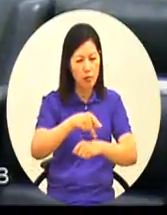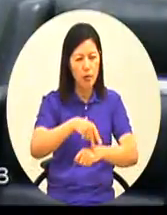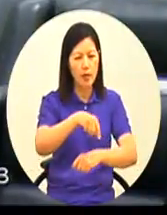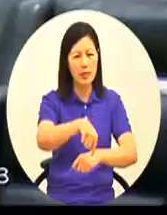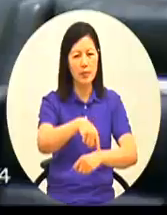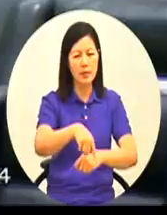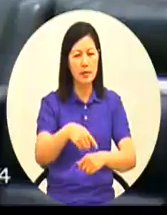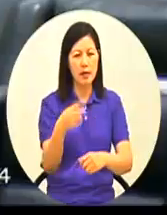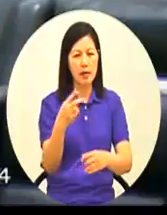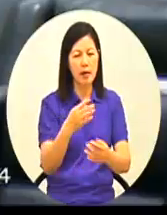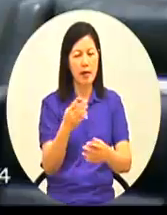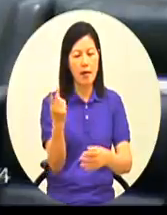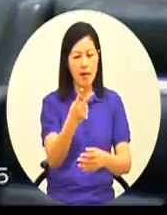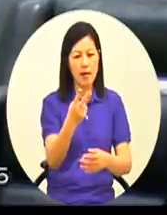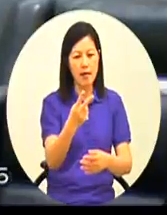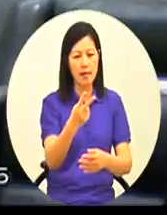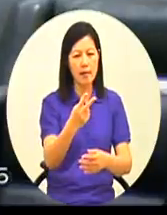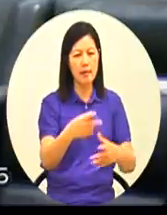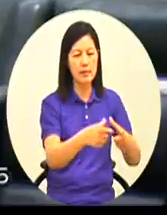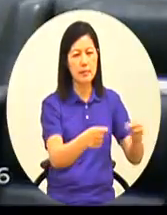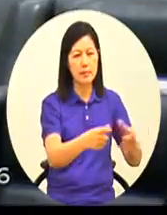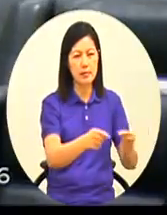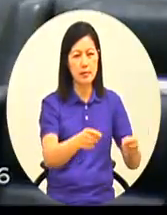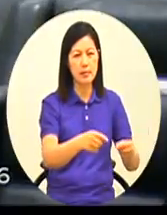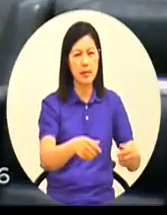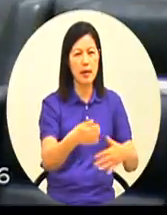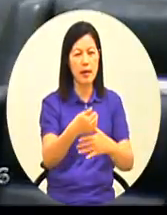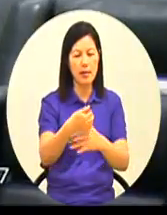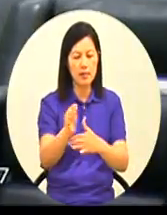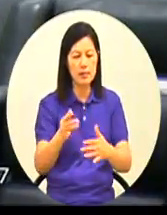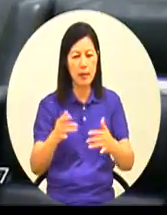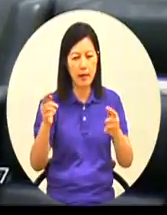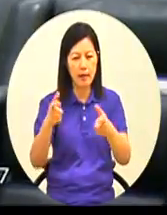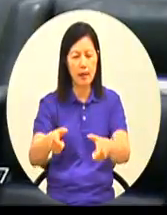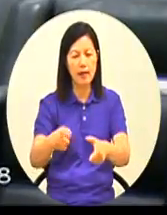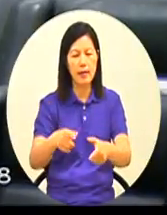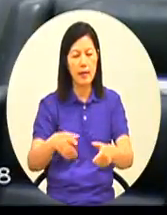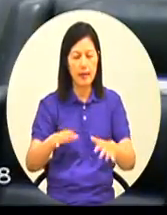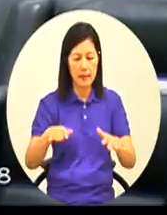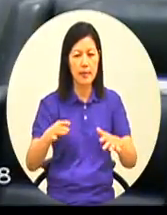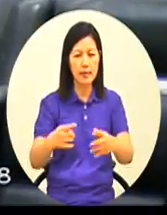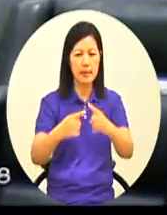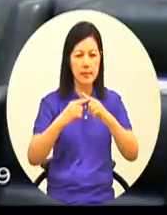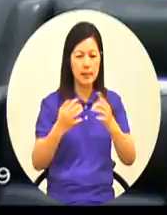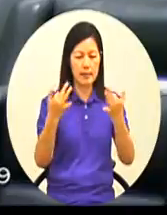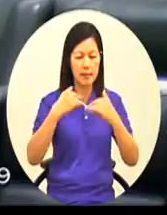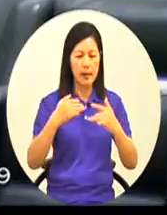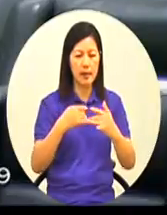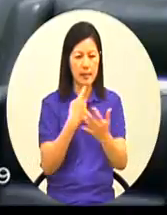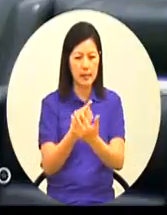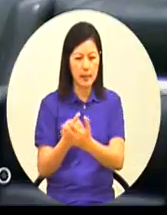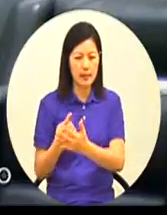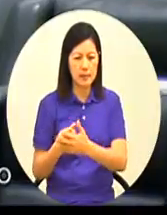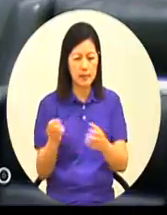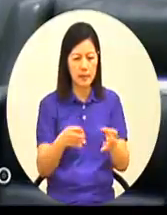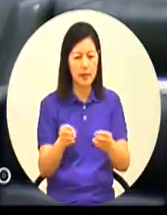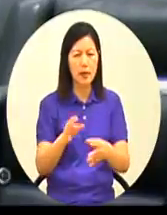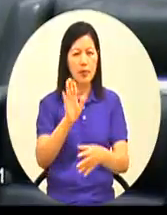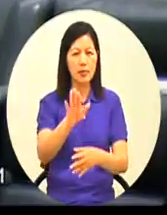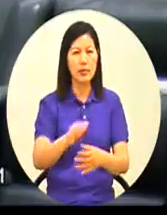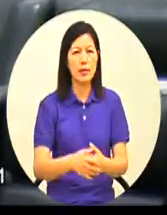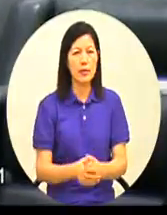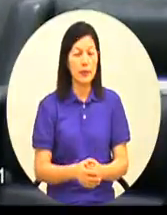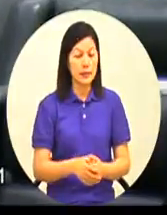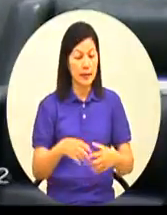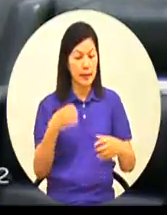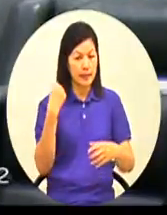两个，一个宿务，然后一个是岘港。那这一次也都有来参加全球港湾城市论坛。那我很期待在